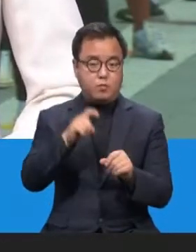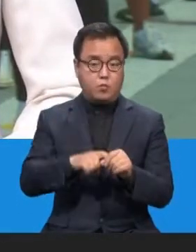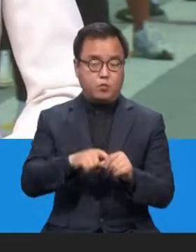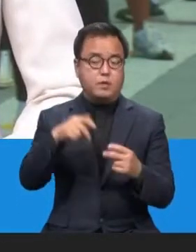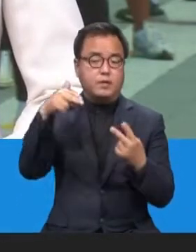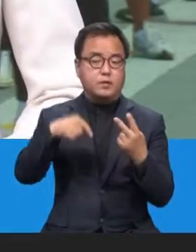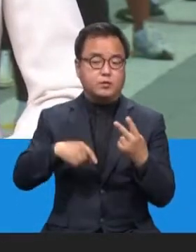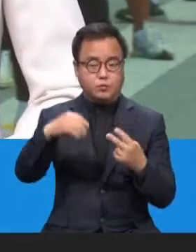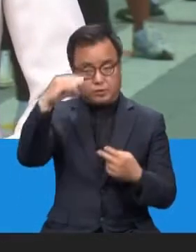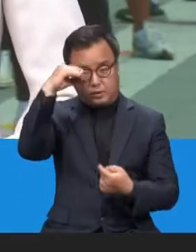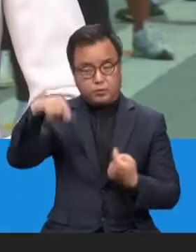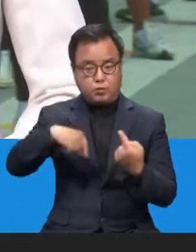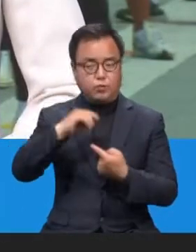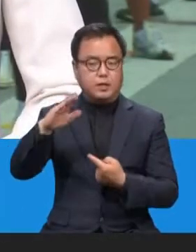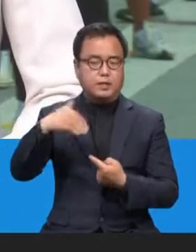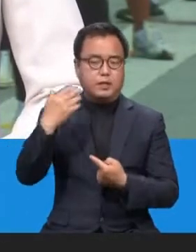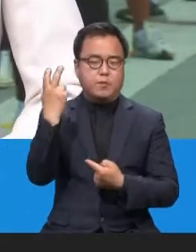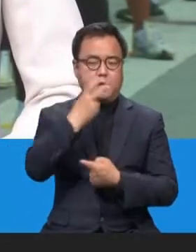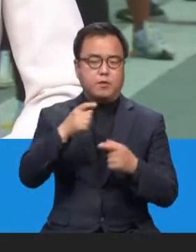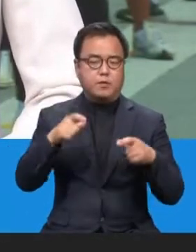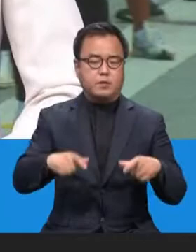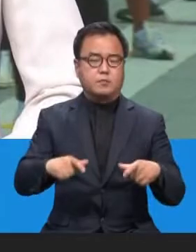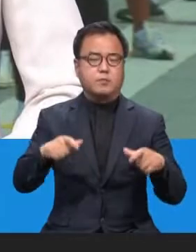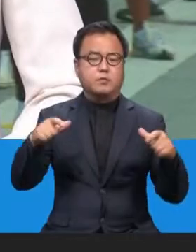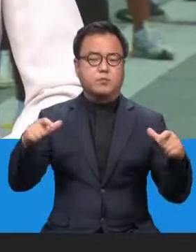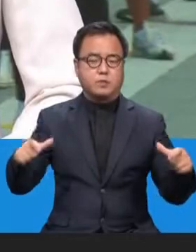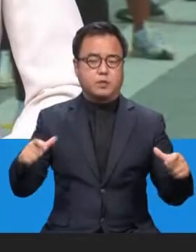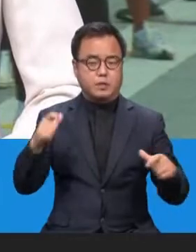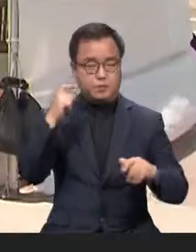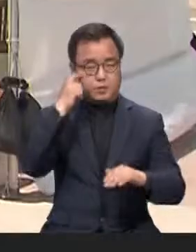나갈 계획입니다. 보도에 서연아 기자입니다.